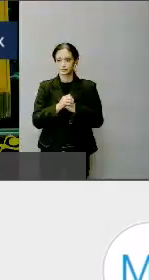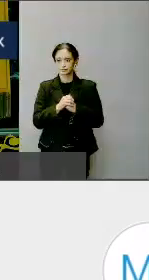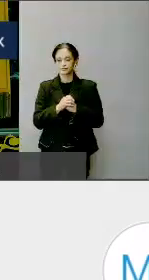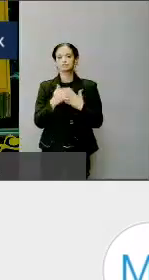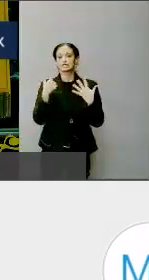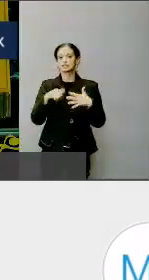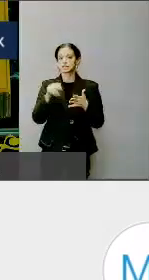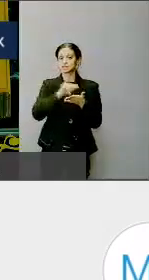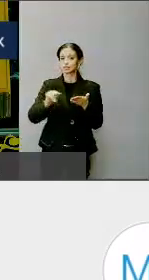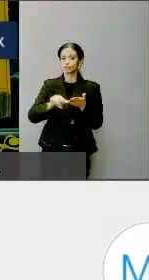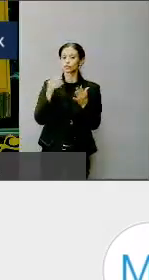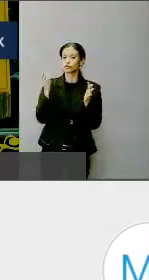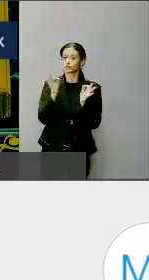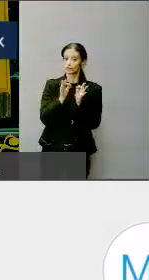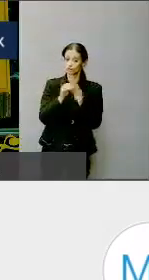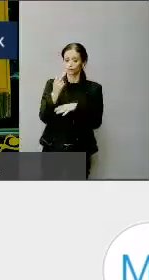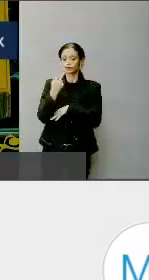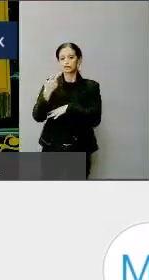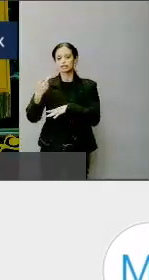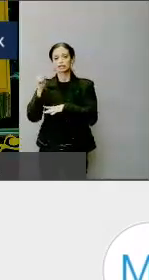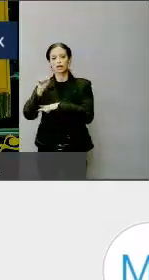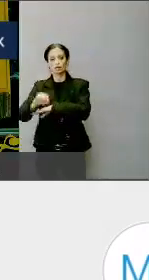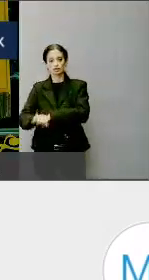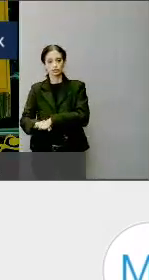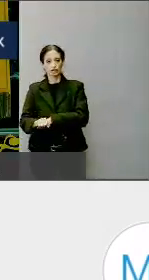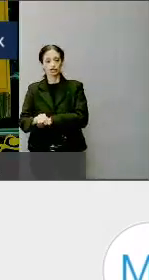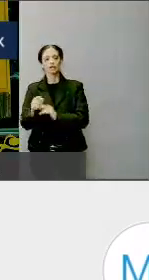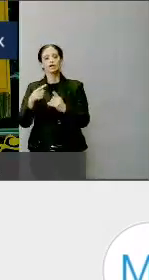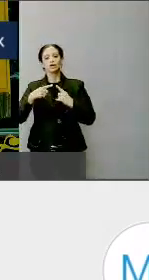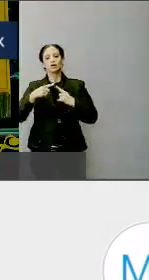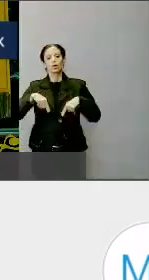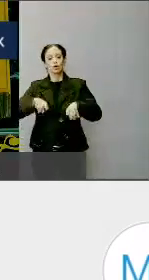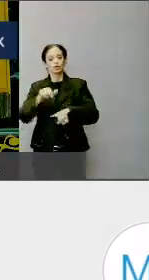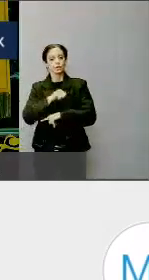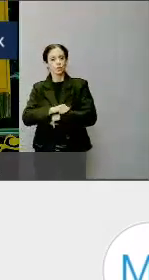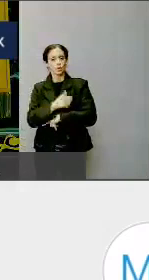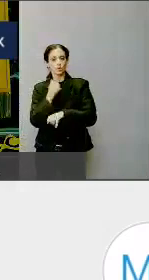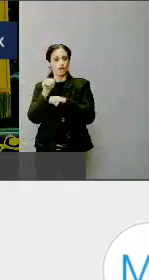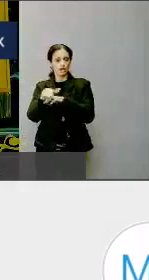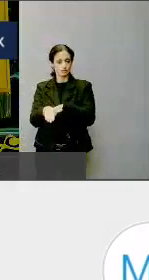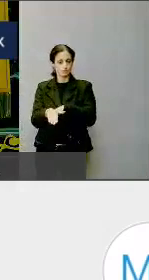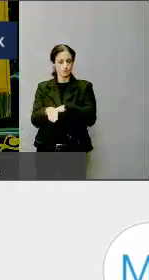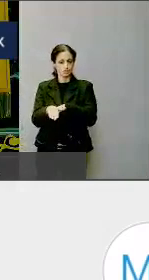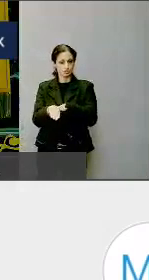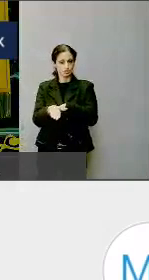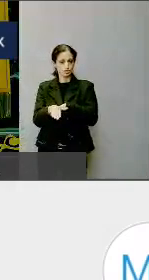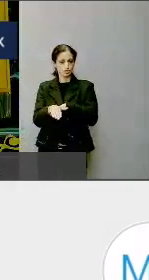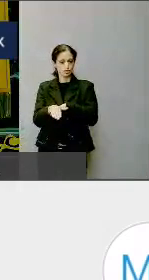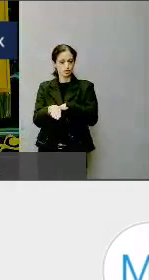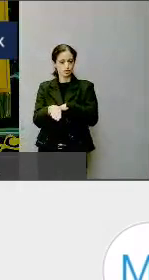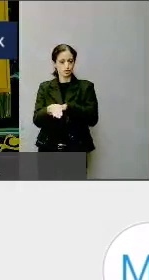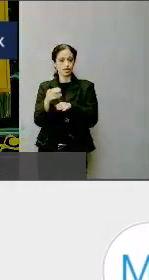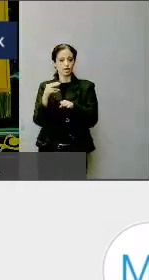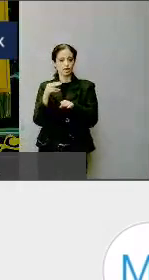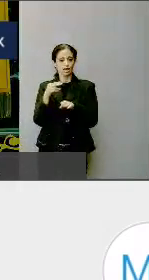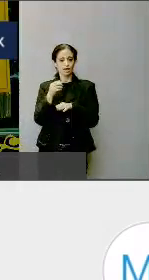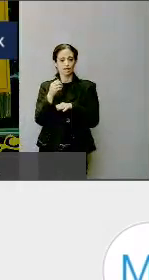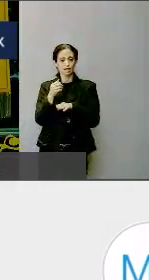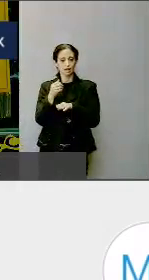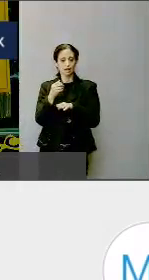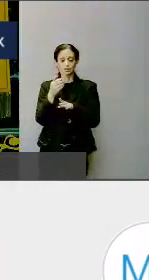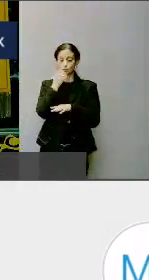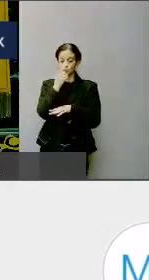16 voti cevoli 23 contrari il consiglio comunale respinge 22